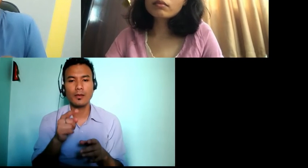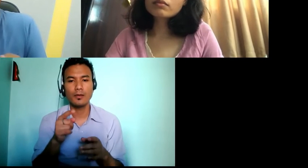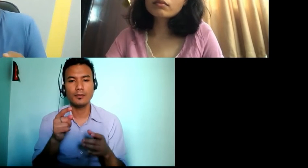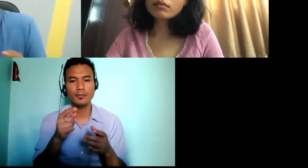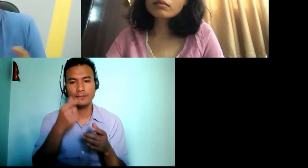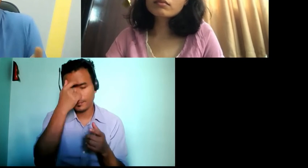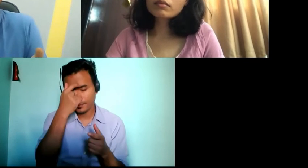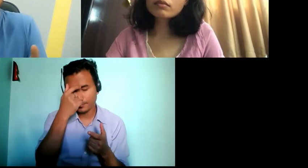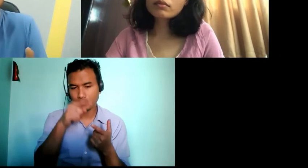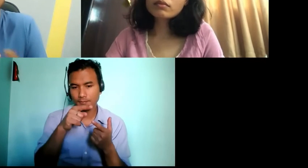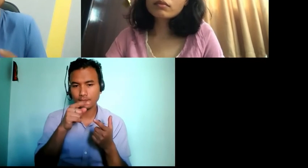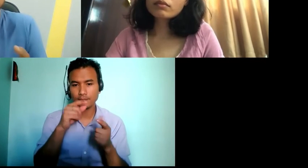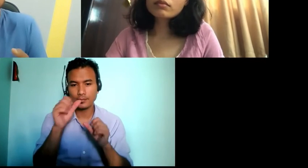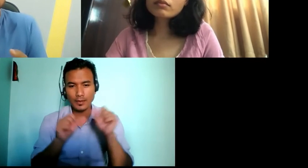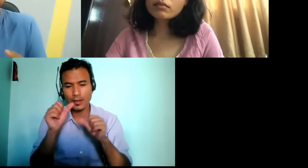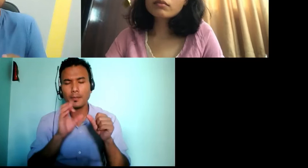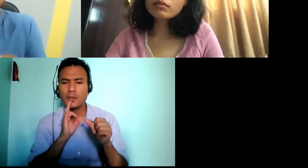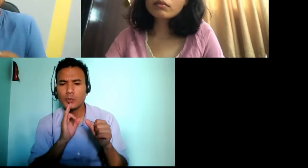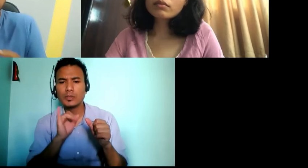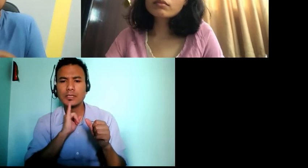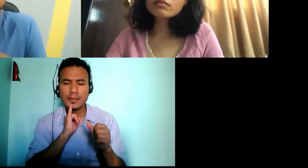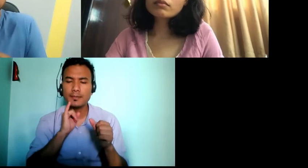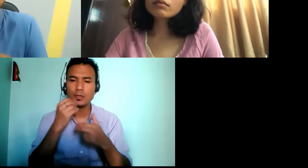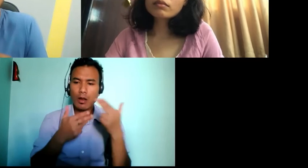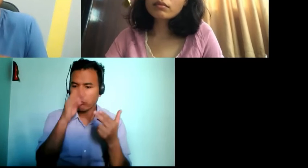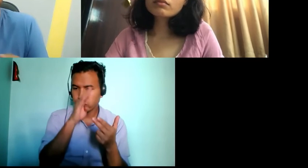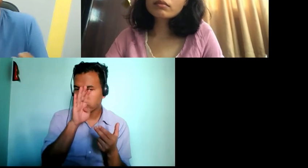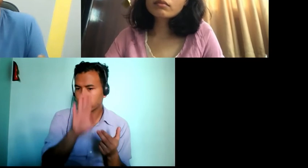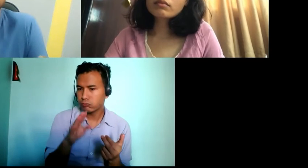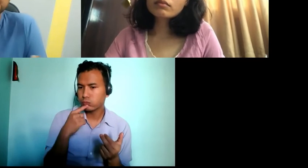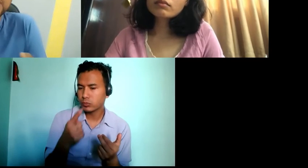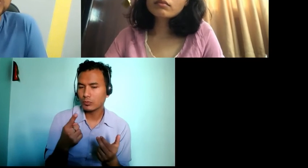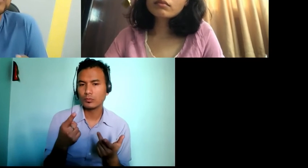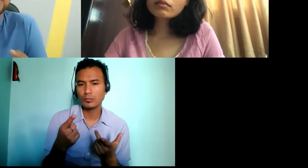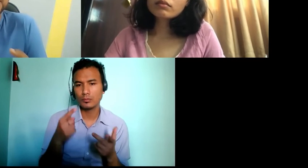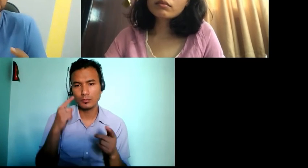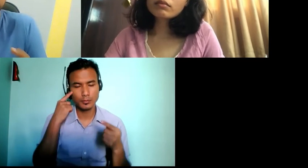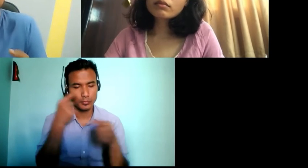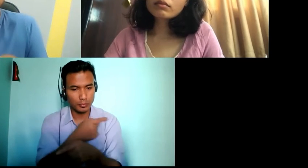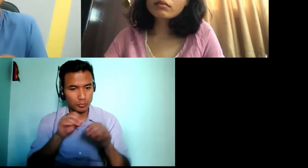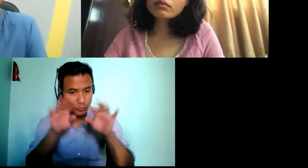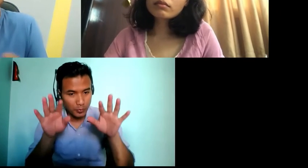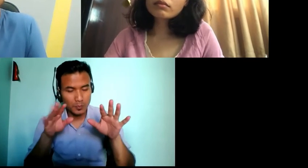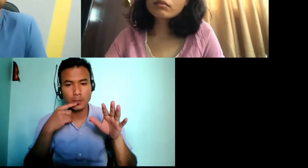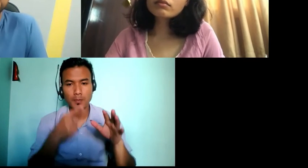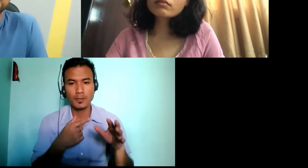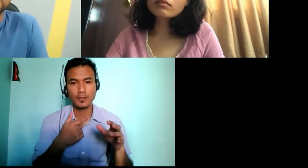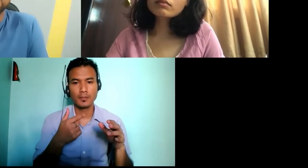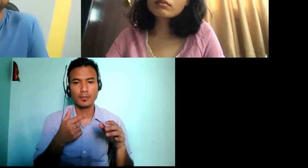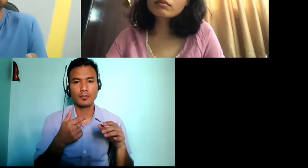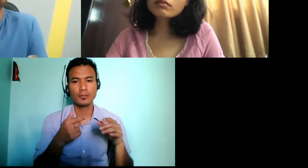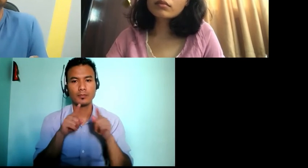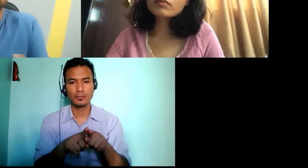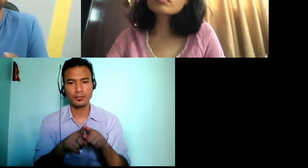फेसबुकहरू इन्स्टाग्रामहरू जेसुकै चलाउँदाखेरि अलिकति कन्फ्युजन भयो भने त्यति बेलामा अथवा बाई मिस्टेकले पनि केही पोस्ट गर्यो भने चाहिँ यङ्गर जेनेरेसनलाई